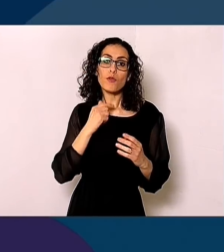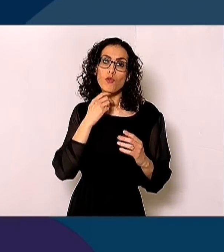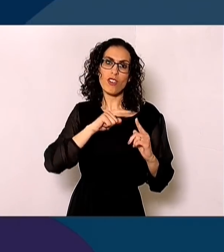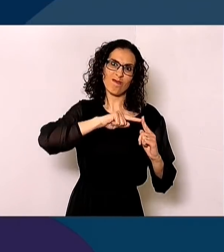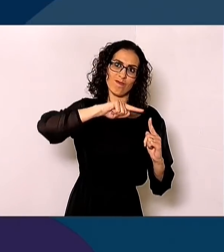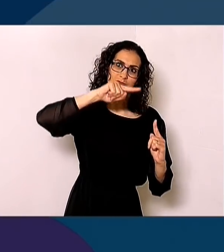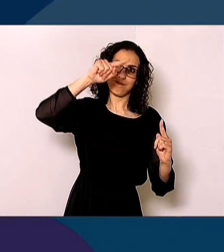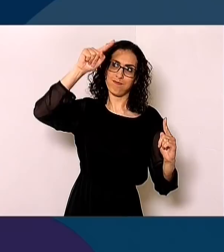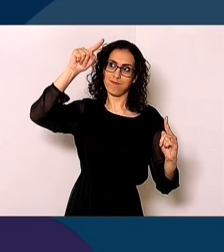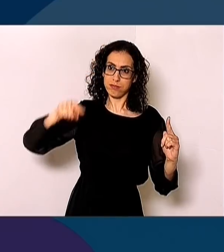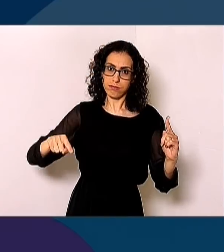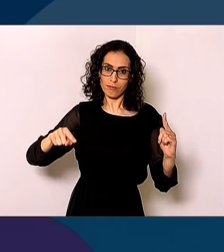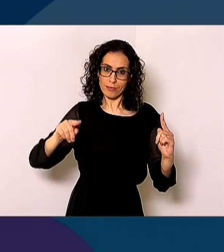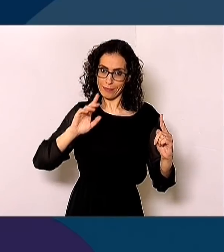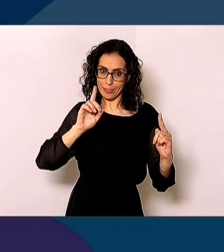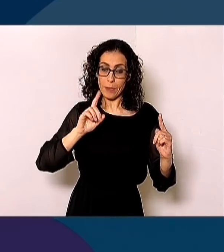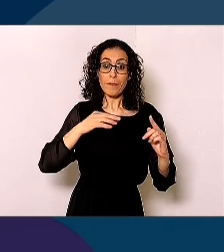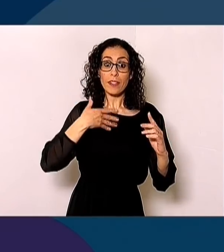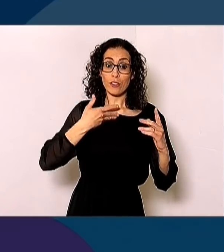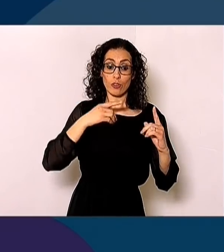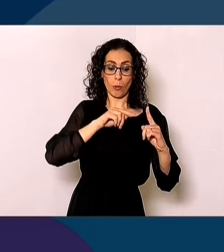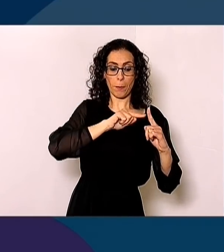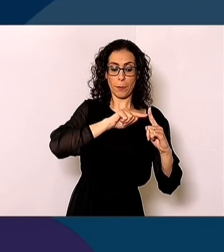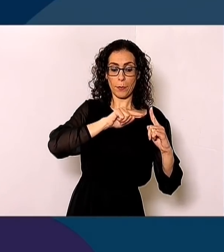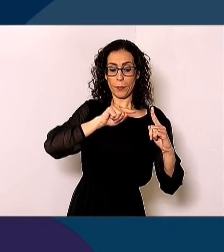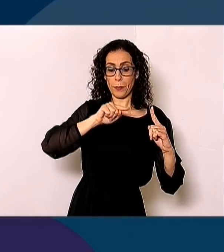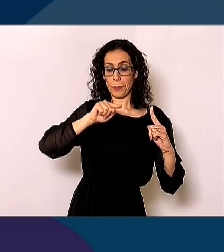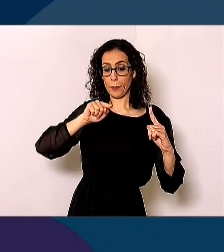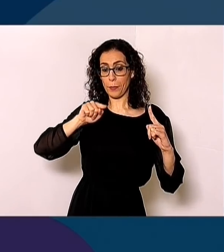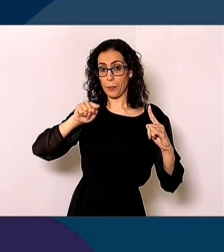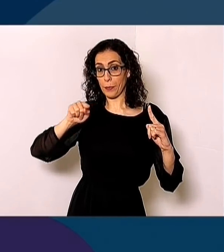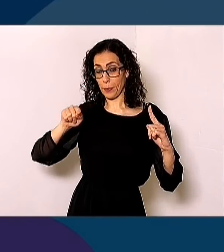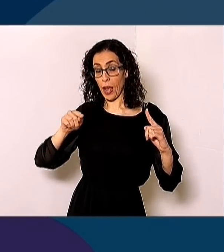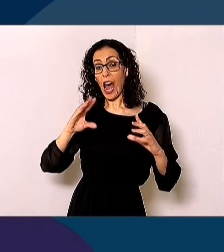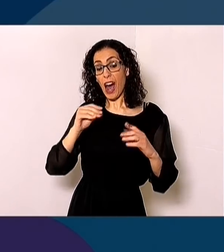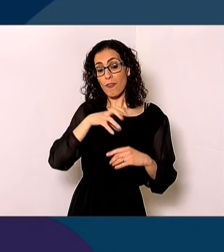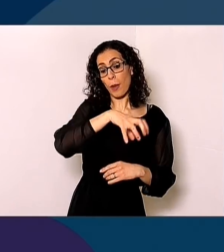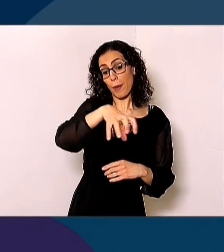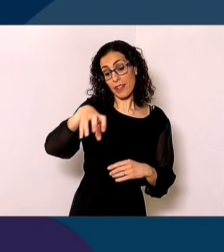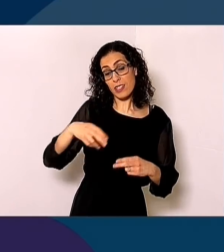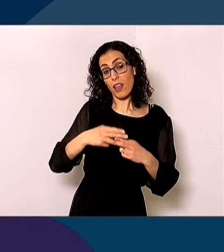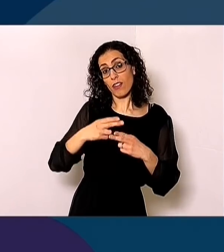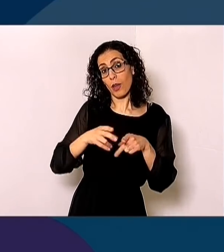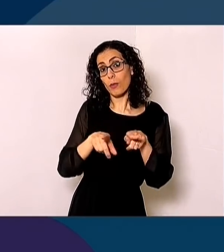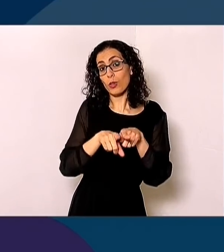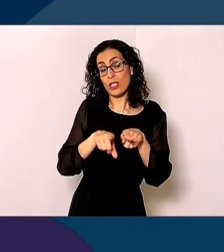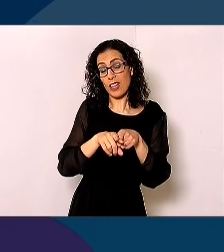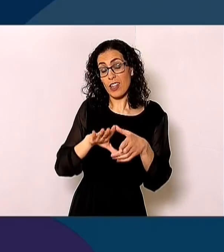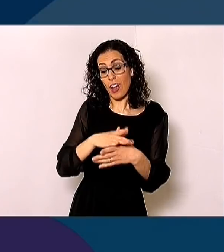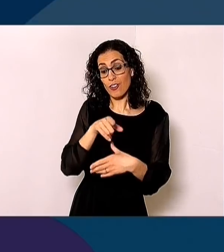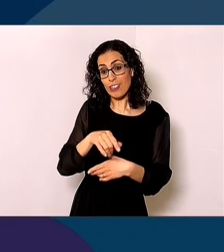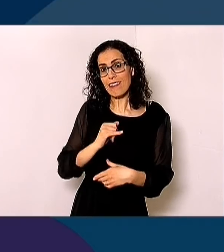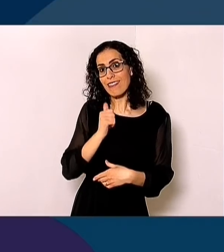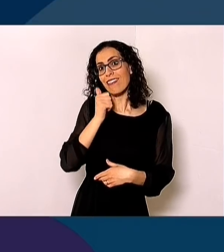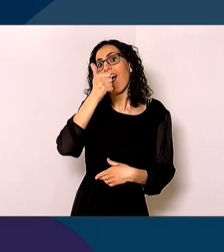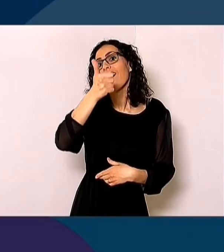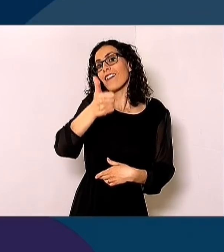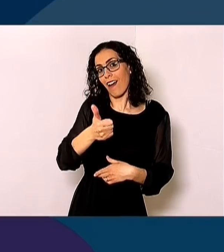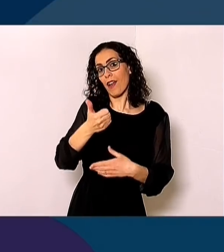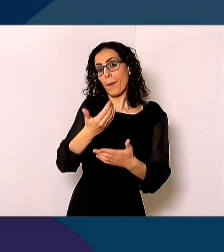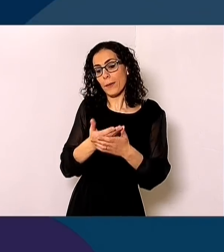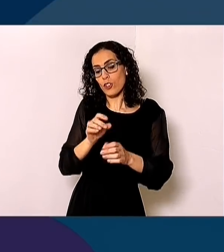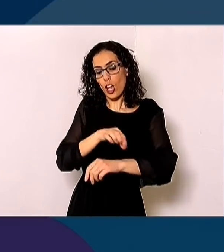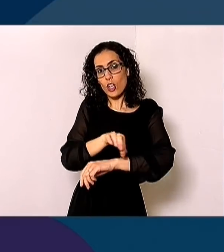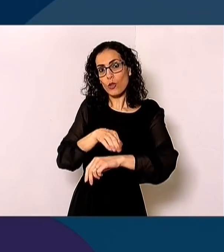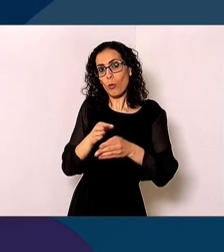f'daqqa waħda bħalma qegħdin taraw il-pajjiżi kollha issa qegħdin jimxu b'din l-istrateġija għaliex nafu li din hija l-aħjar strateġija li inti ttawwal kemm